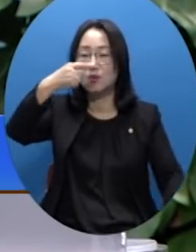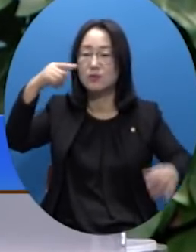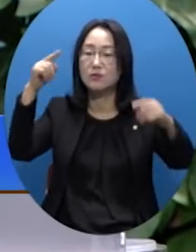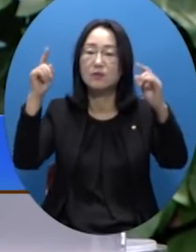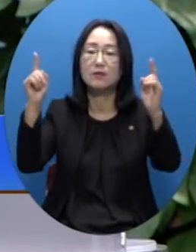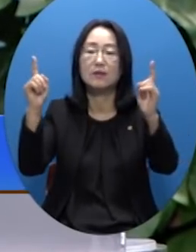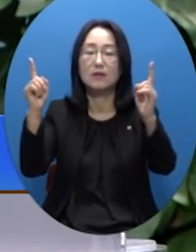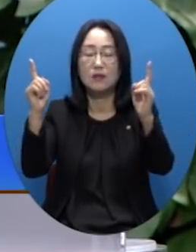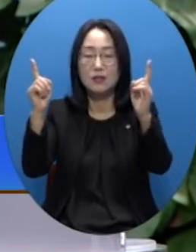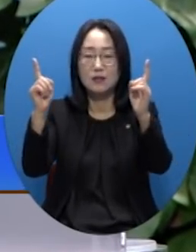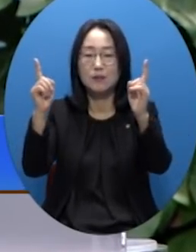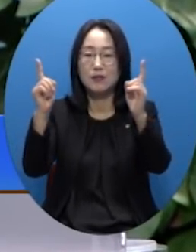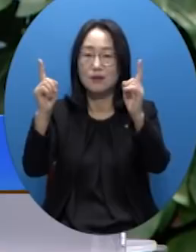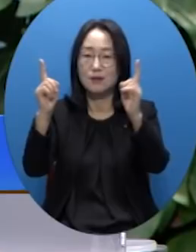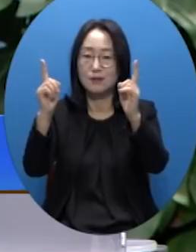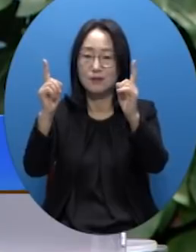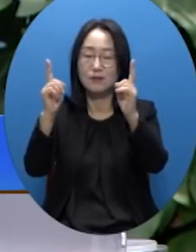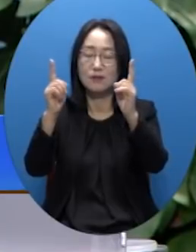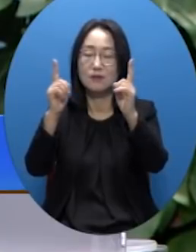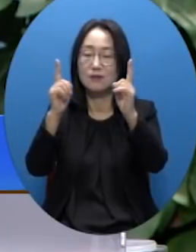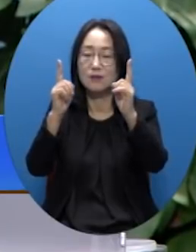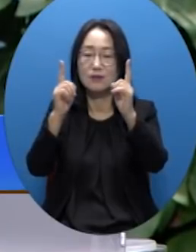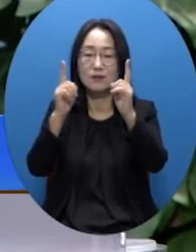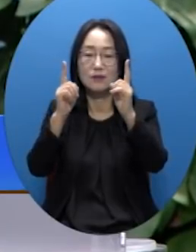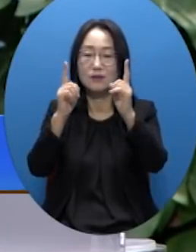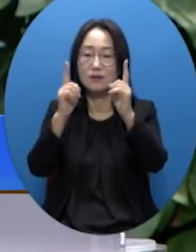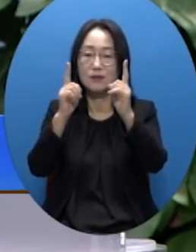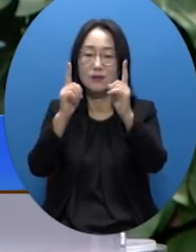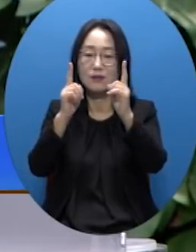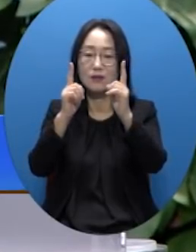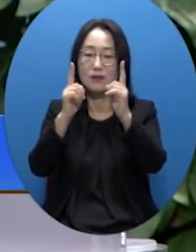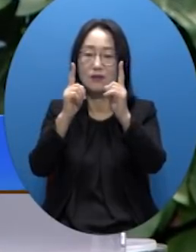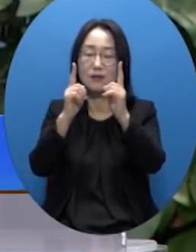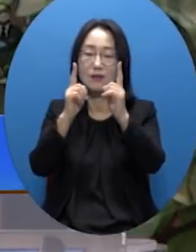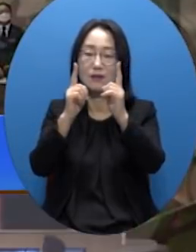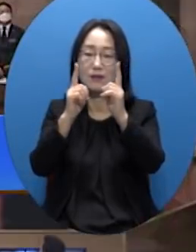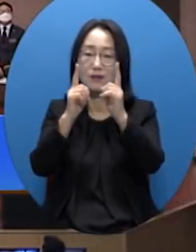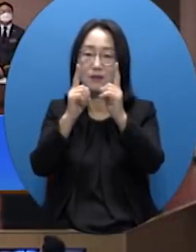바보를 을 우르르